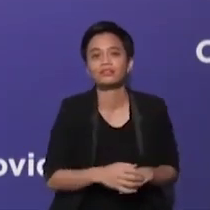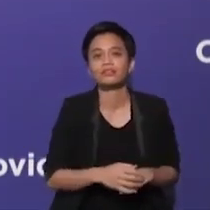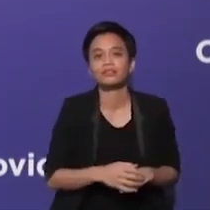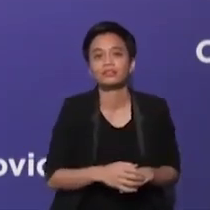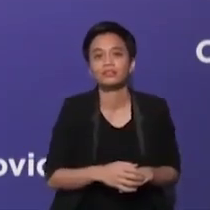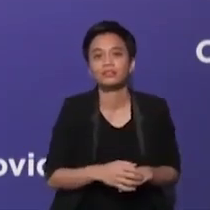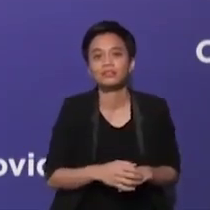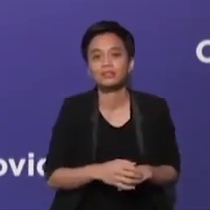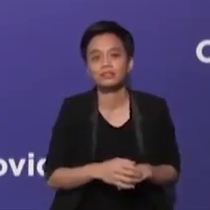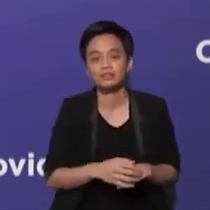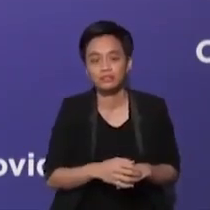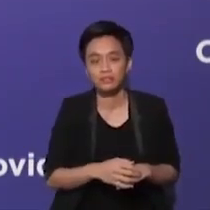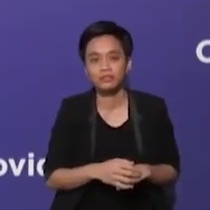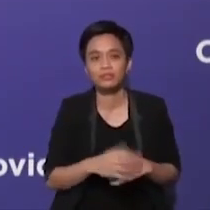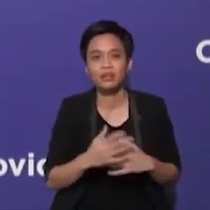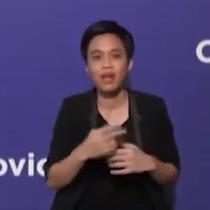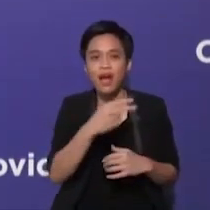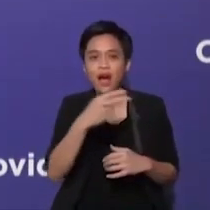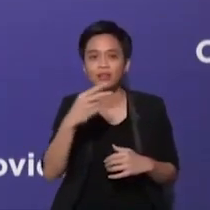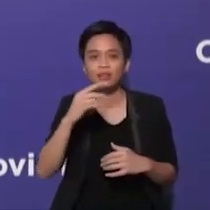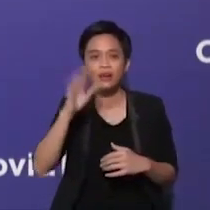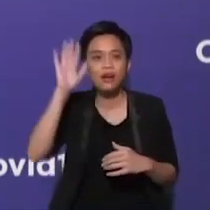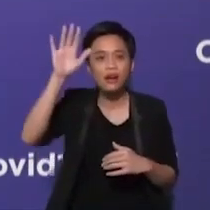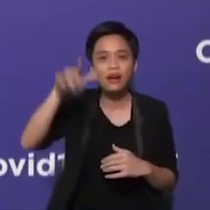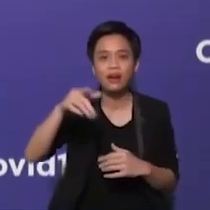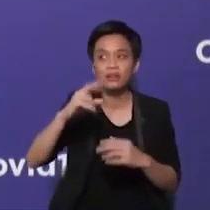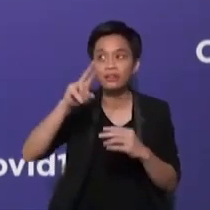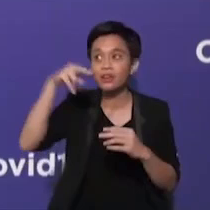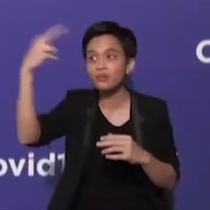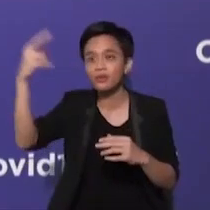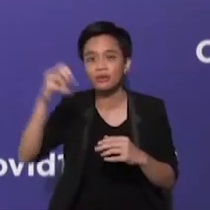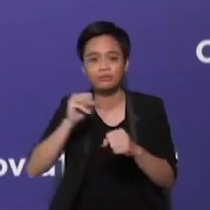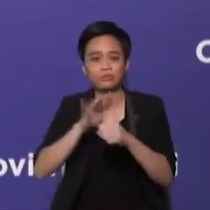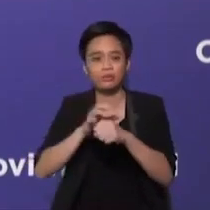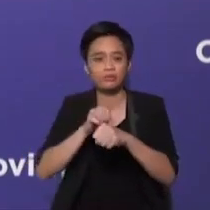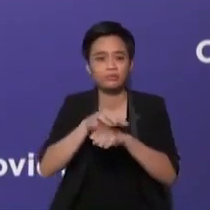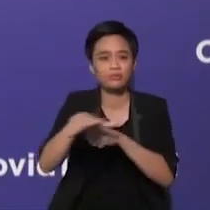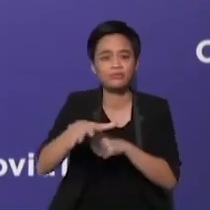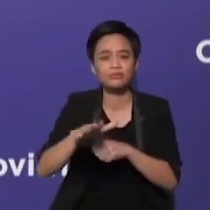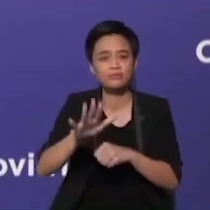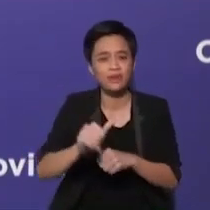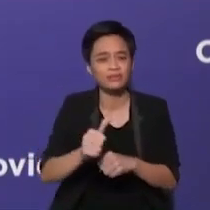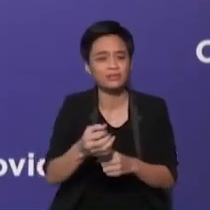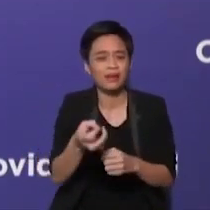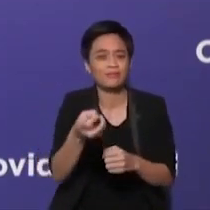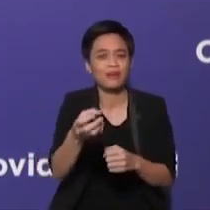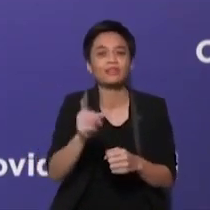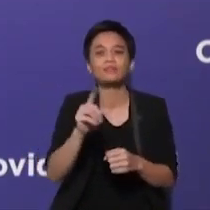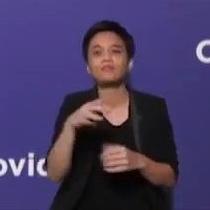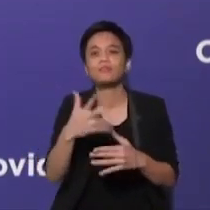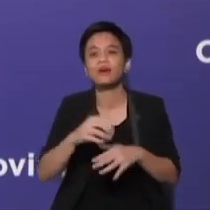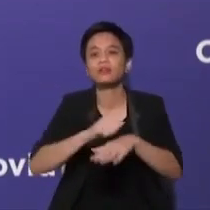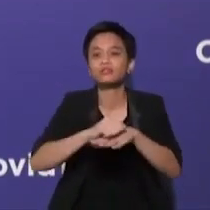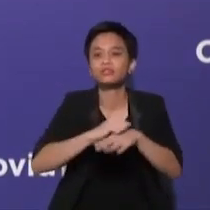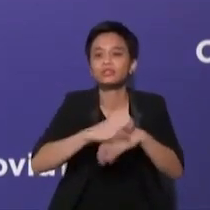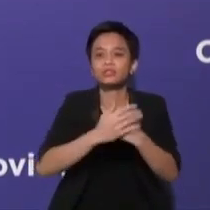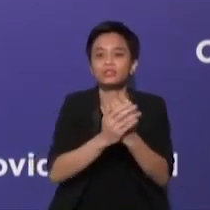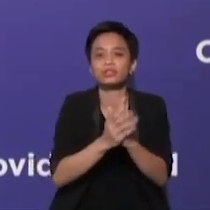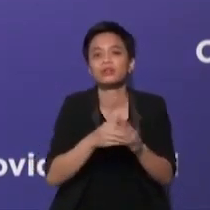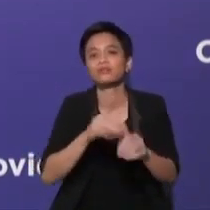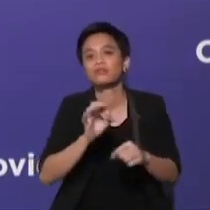kemudian memungkinkan terjadinya penularan karena tidak rajin mencuci tangan dengan menggunakan